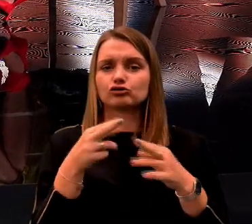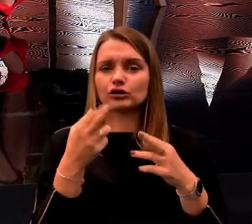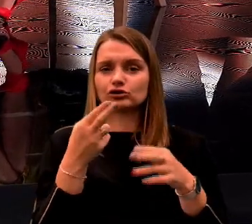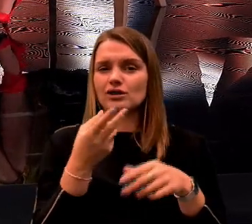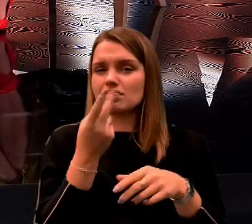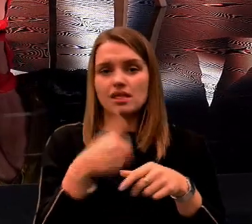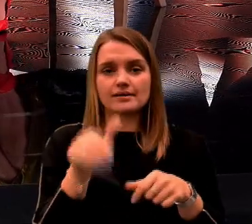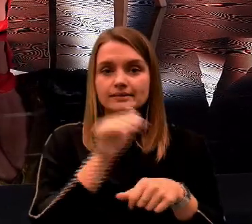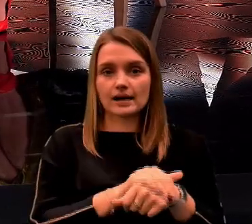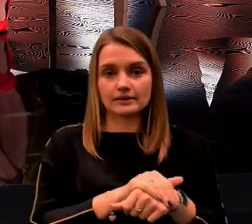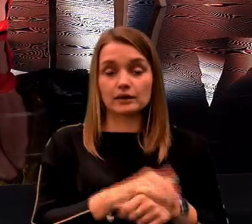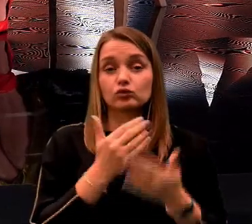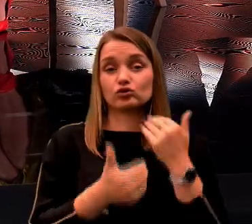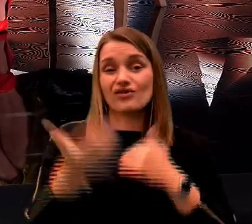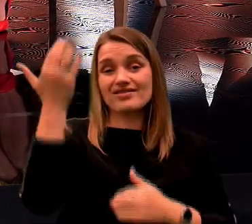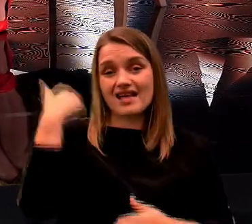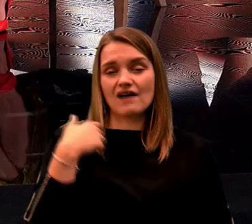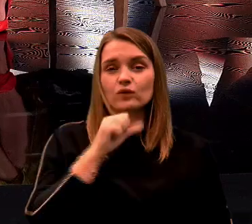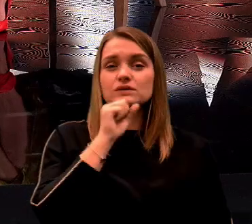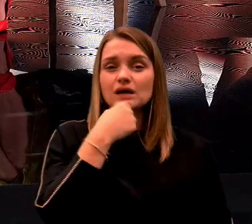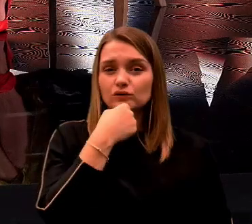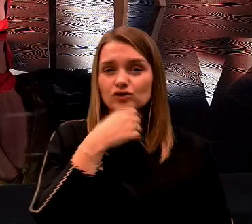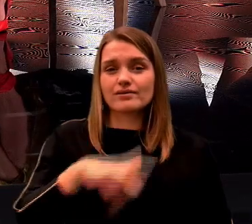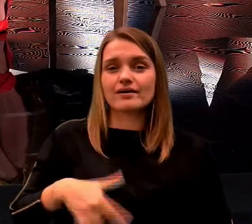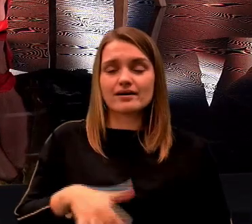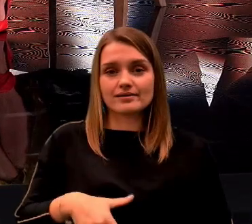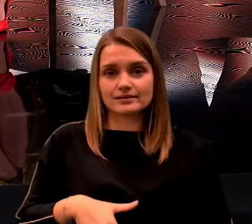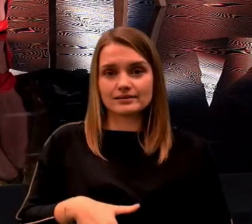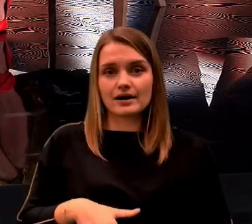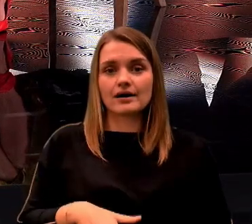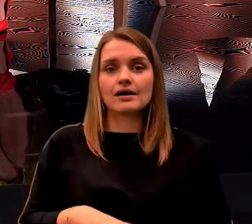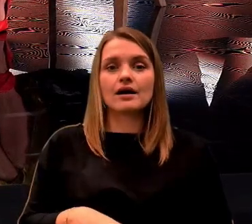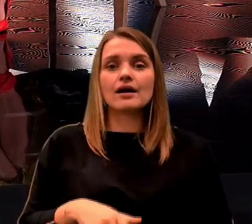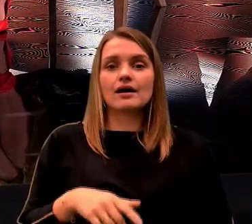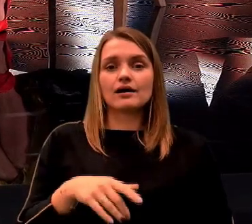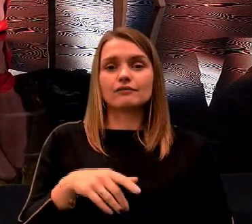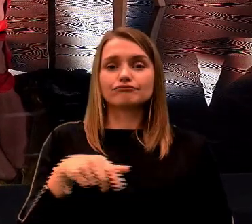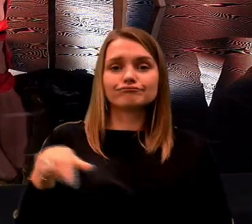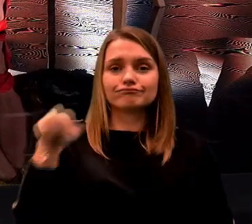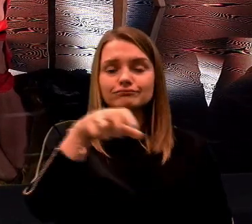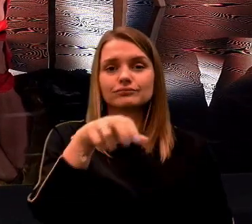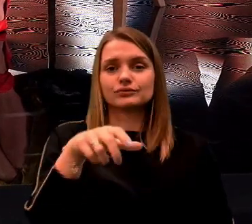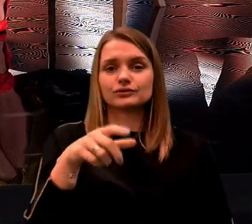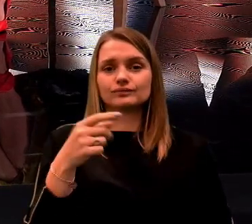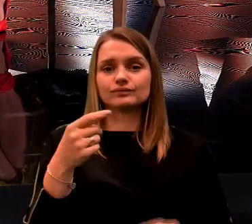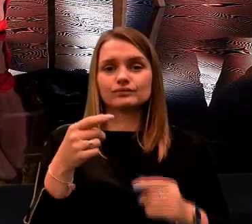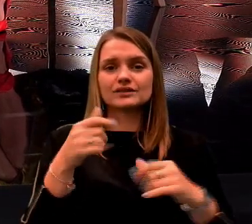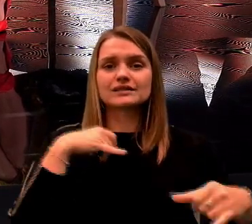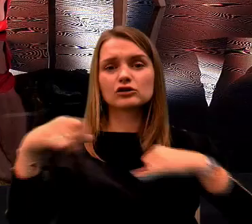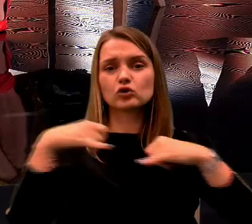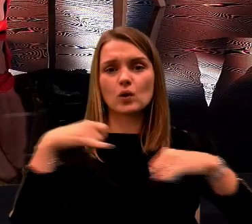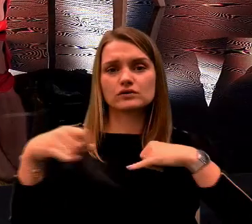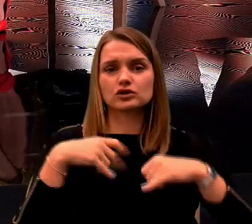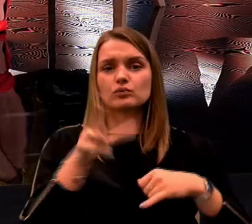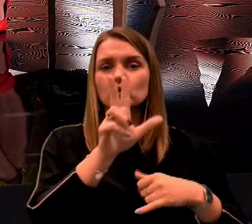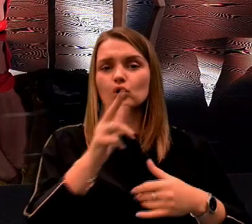Grecji niewolnicy mogli poskarżyć się na złe traktowanie pana, a nawet pójść na forum, na agorę i zażądać, żeby ktoś ich